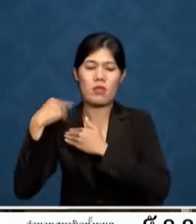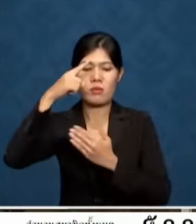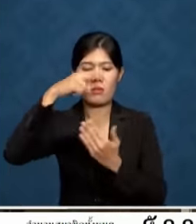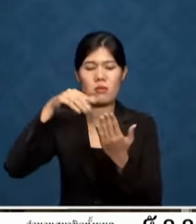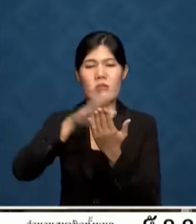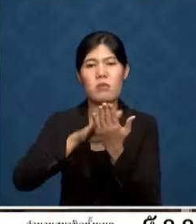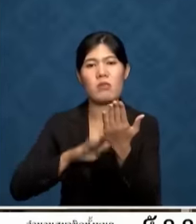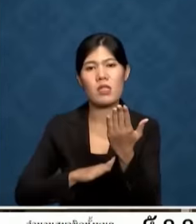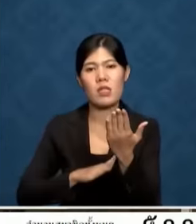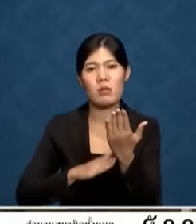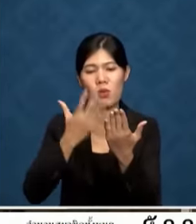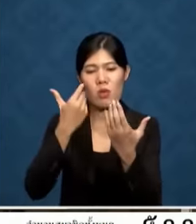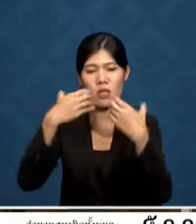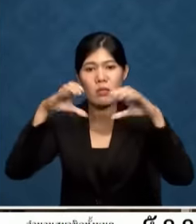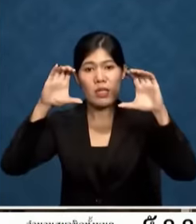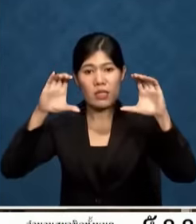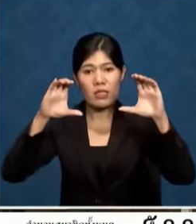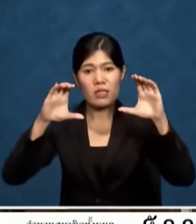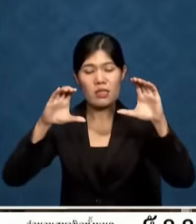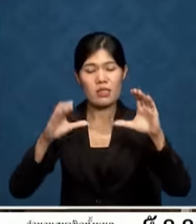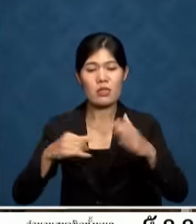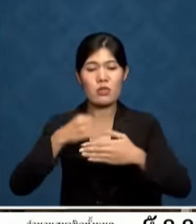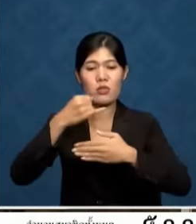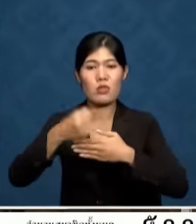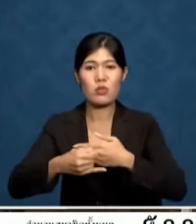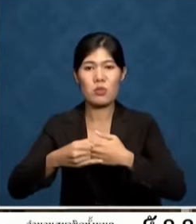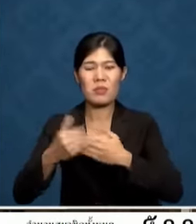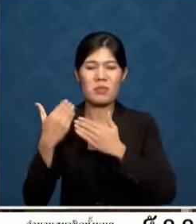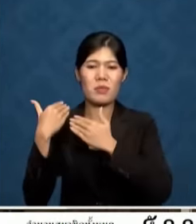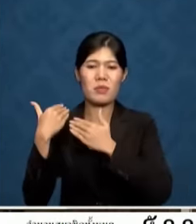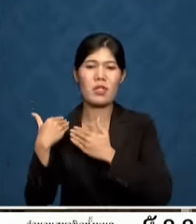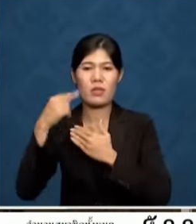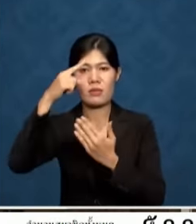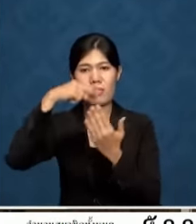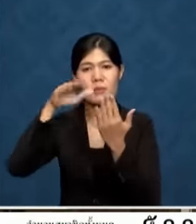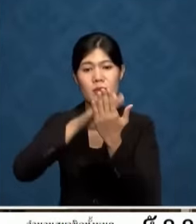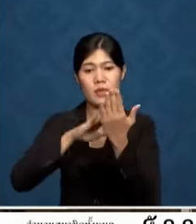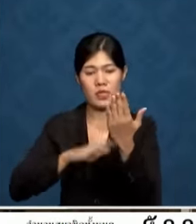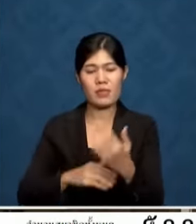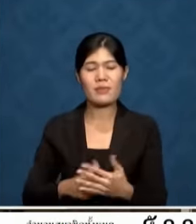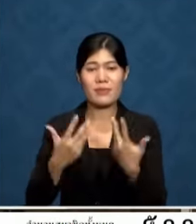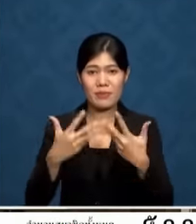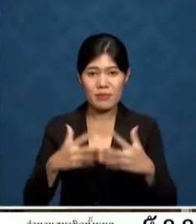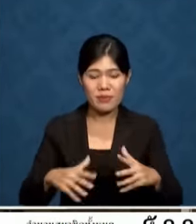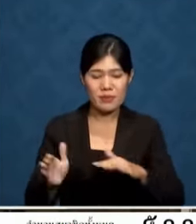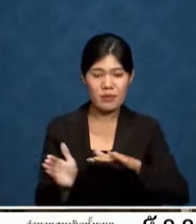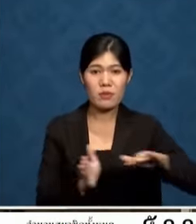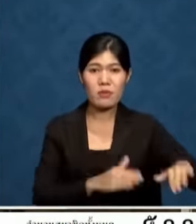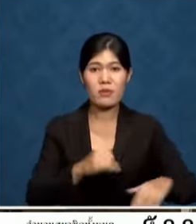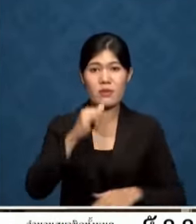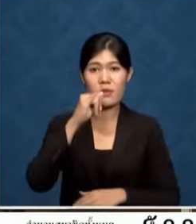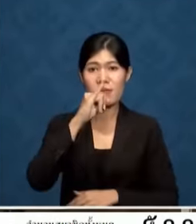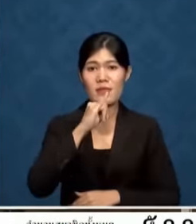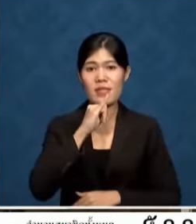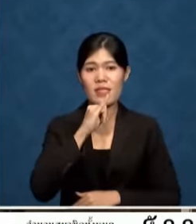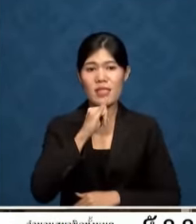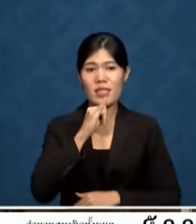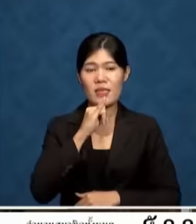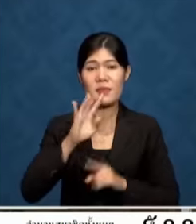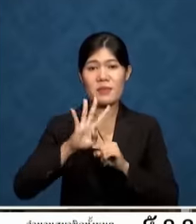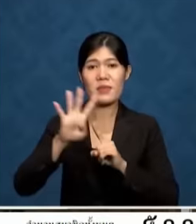นี้แล้วขี้เรรที่ 4การตั้งตัวเลข GDP